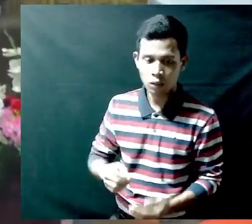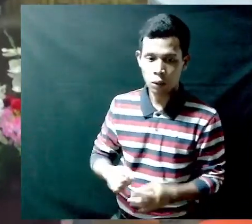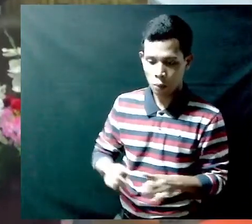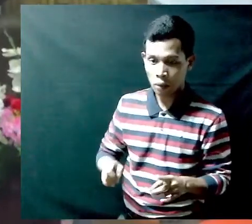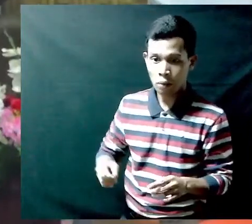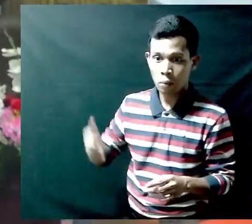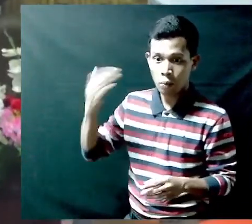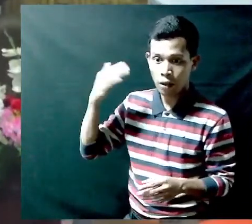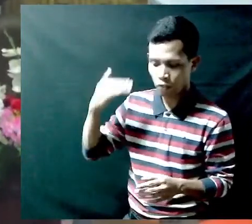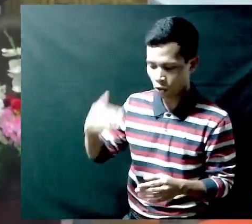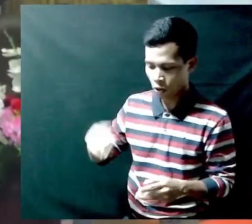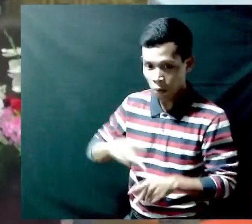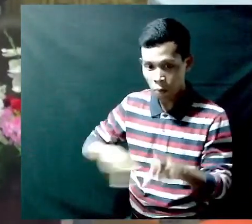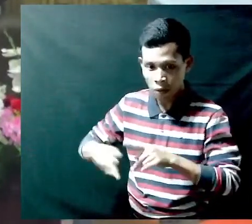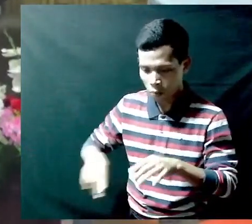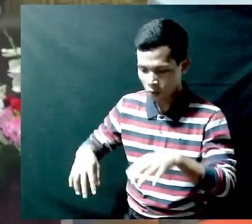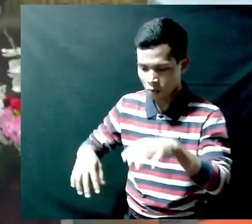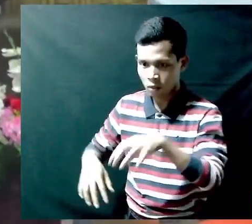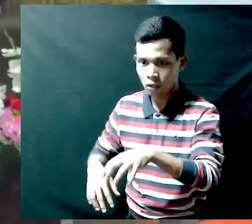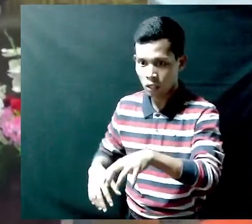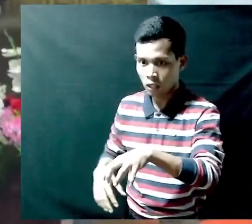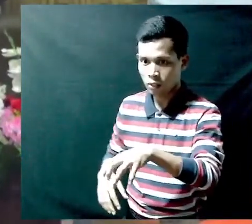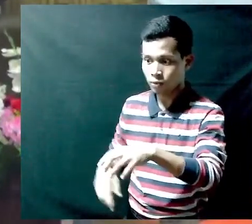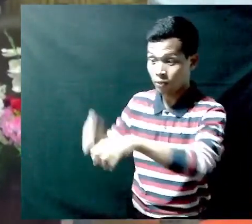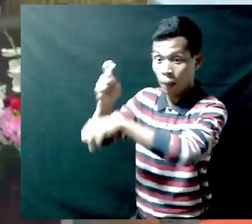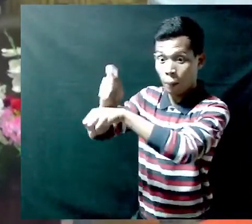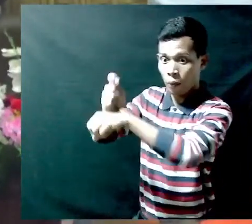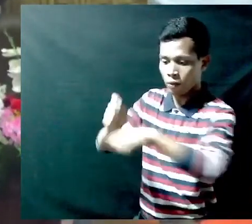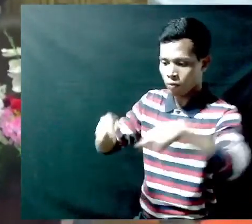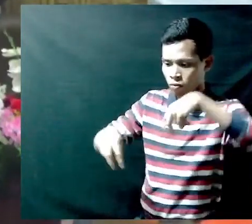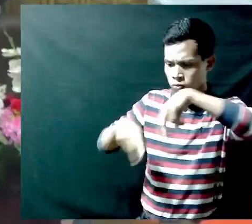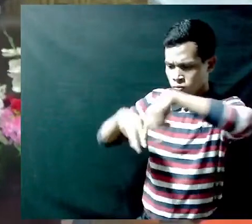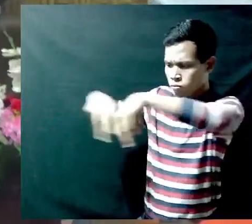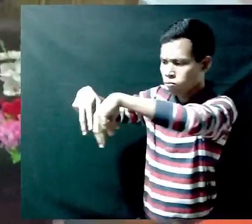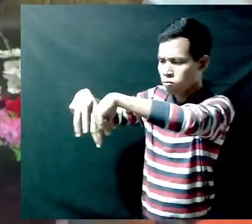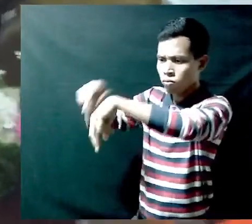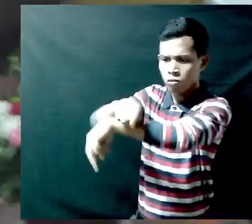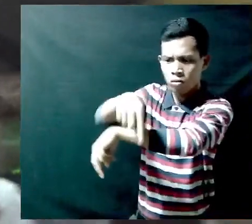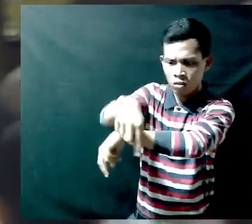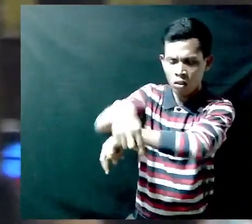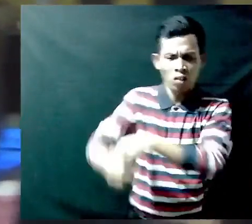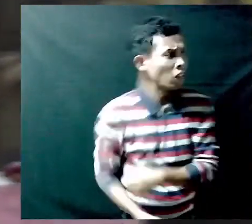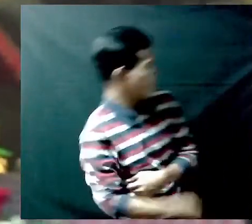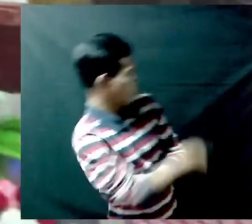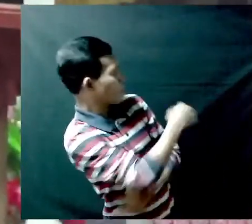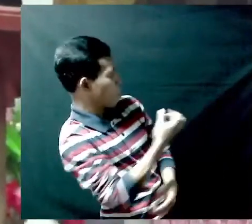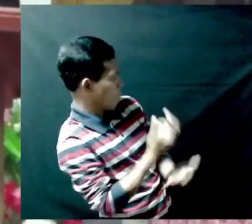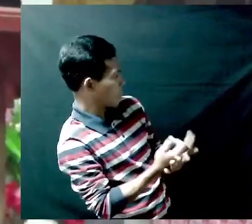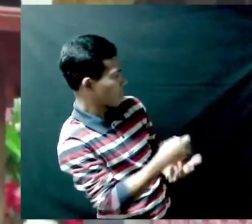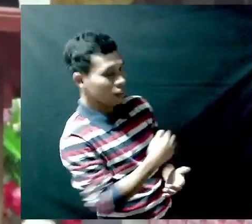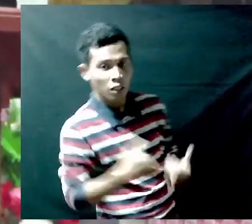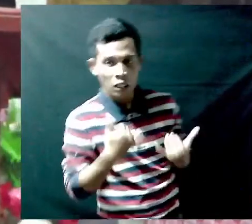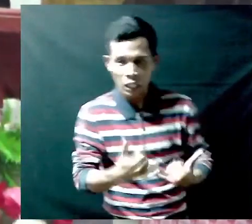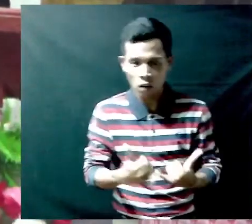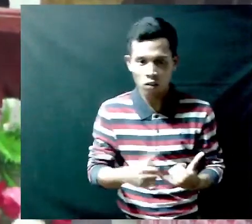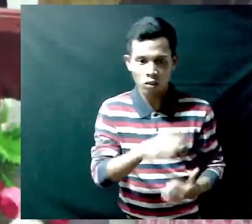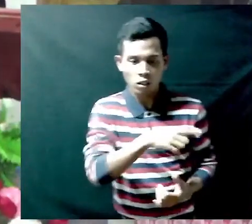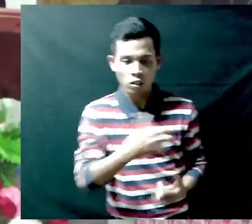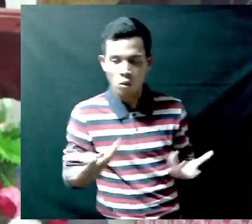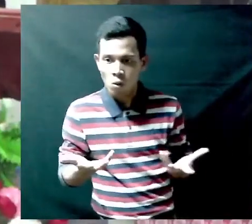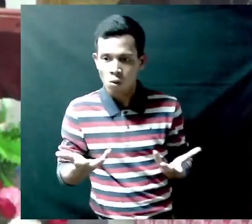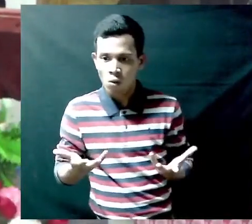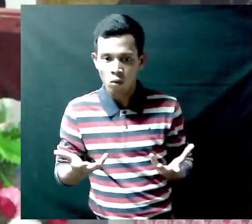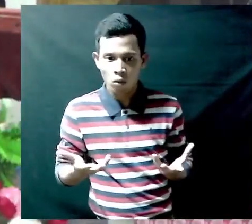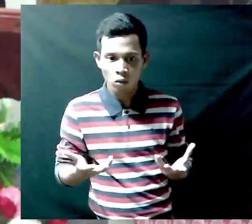Nakita ng lahat ng nasa templo. Nabigla sila. Sandali. Yan yung araw-araw na pilay